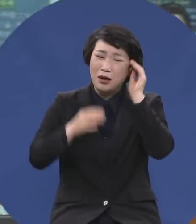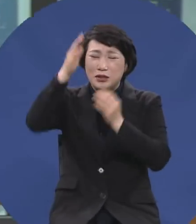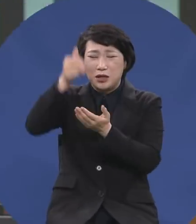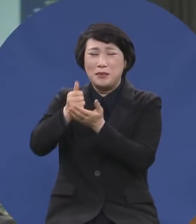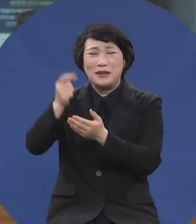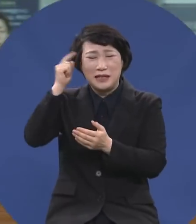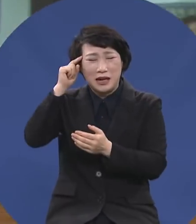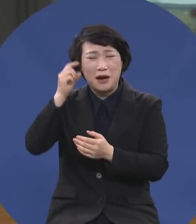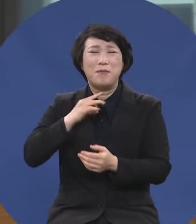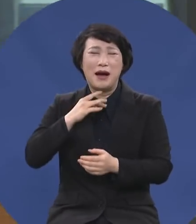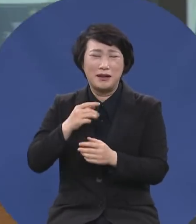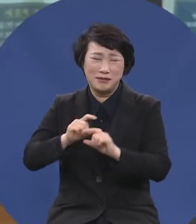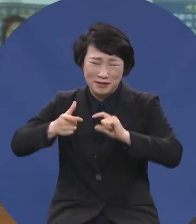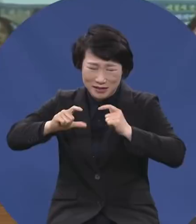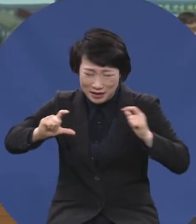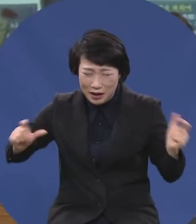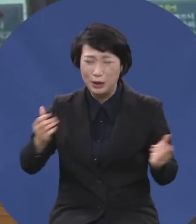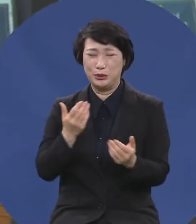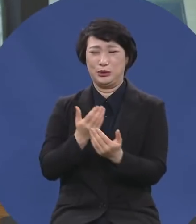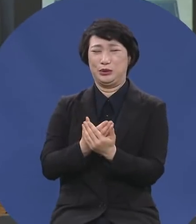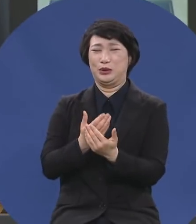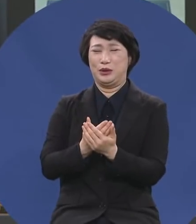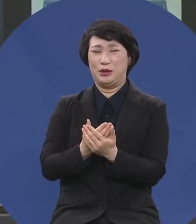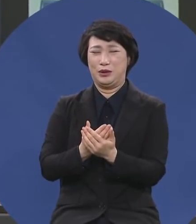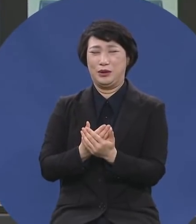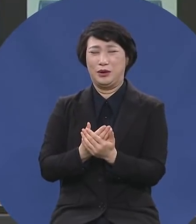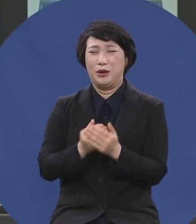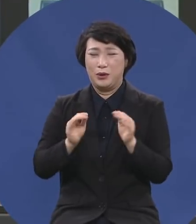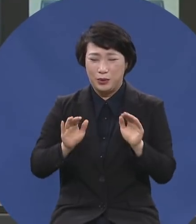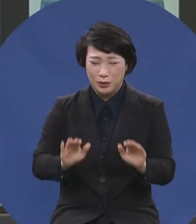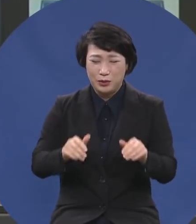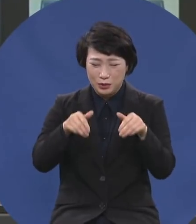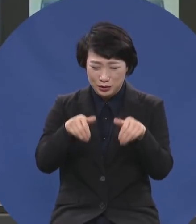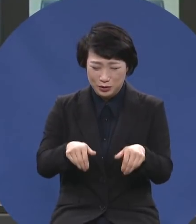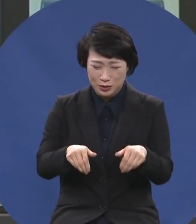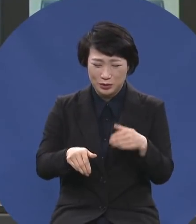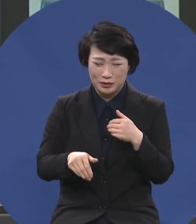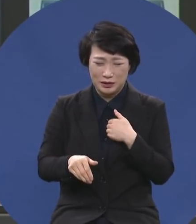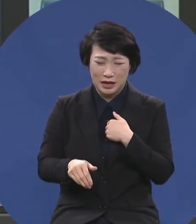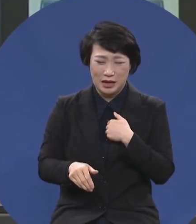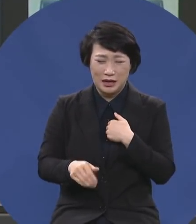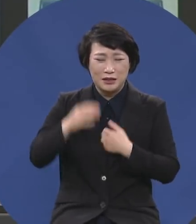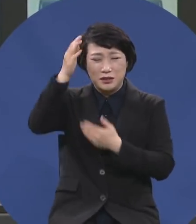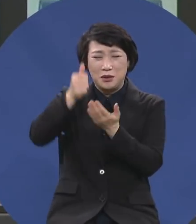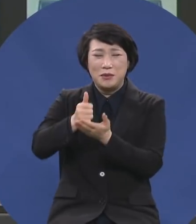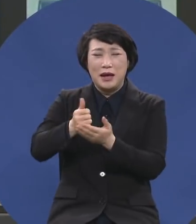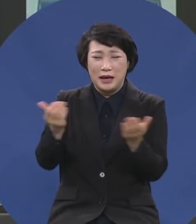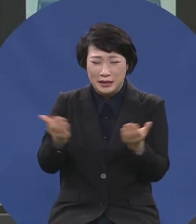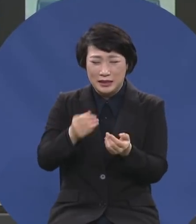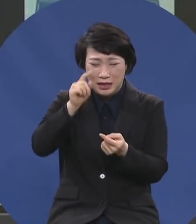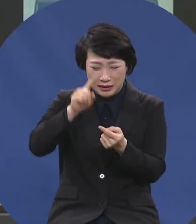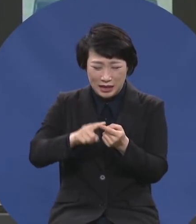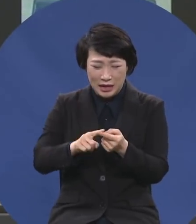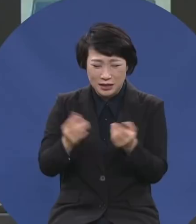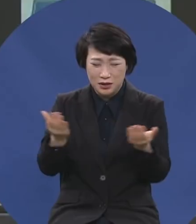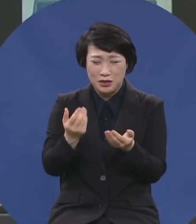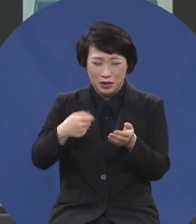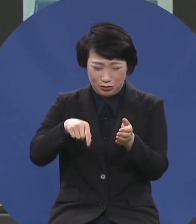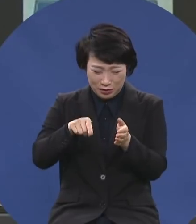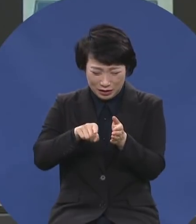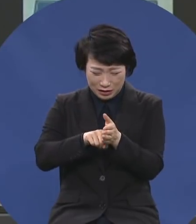생각만 흥왕하게 하옵소서. 오늘도 종을 성령의 사역의 역사를